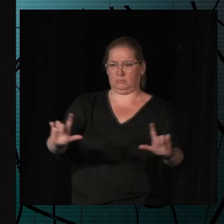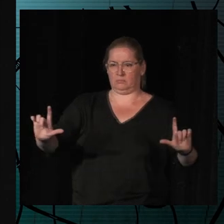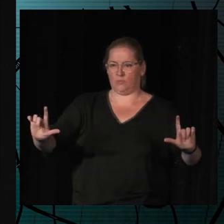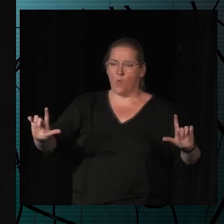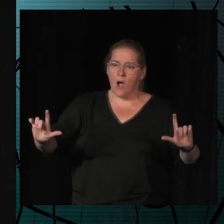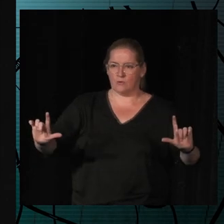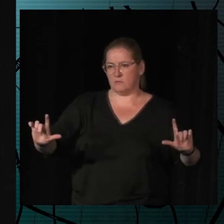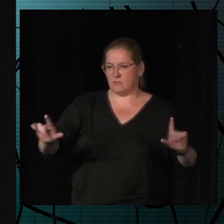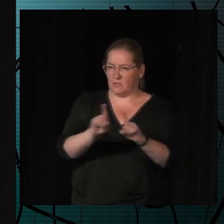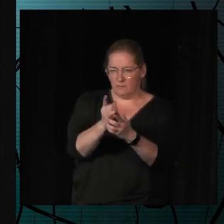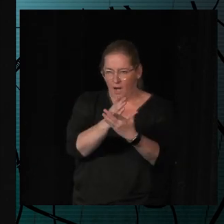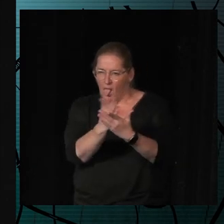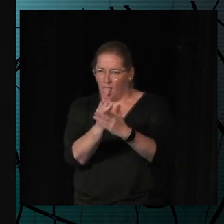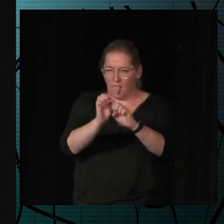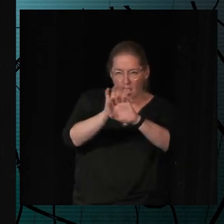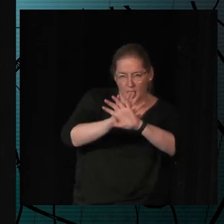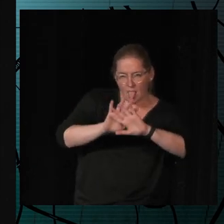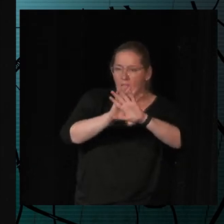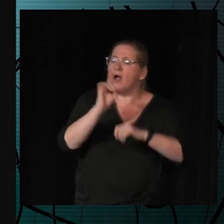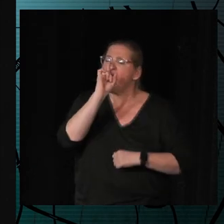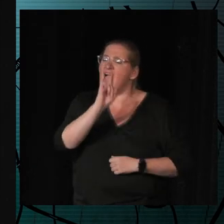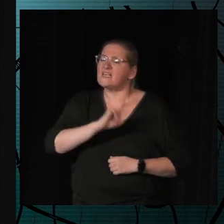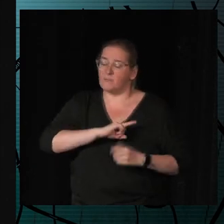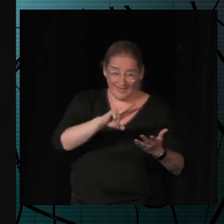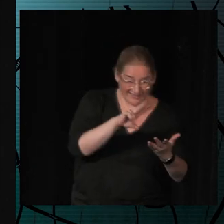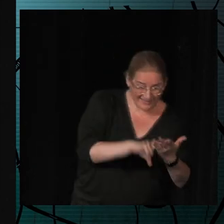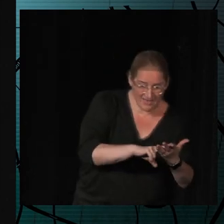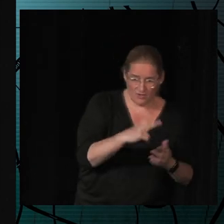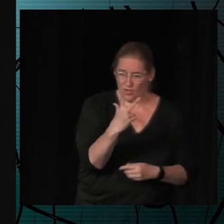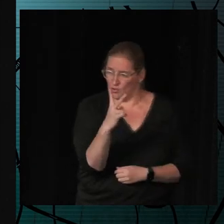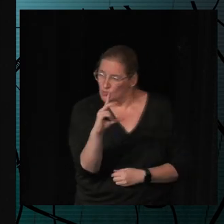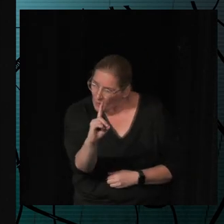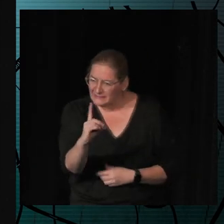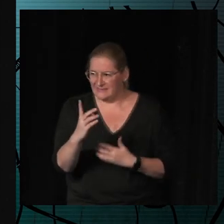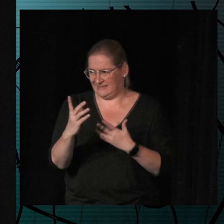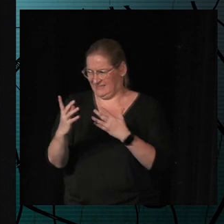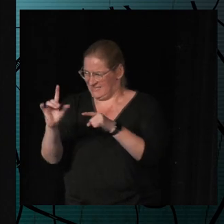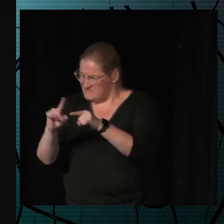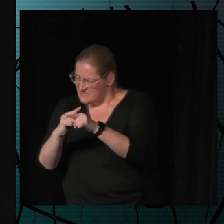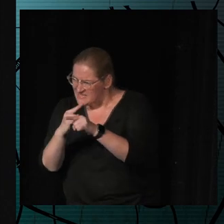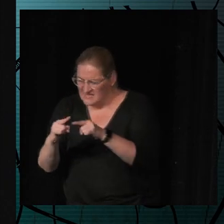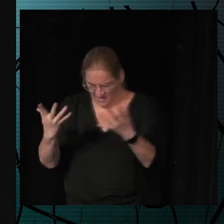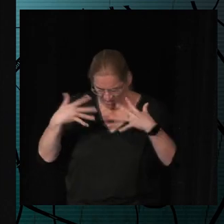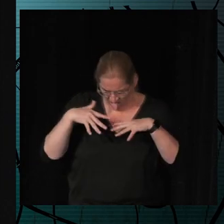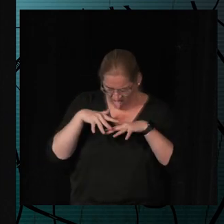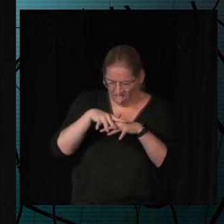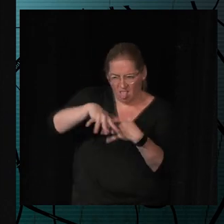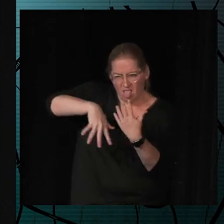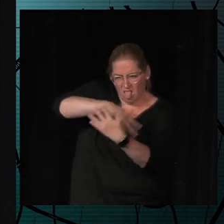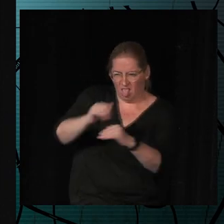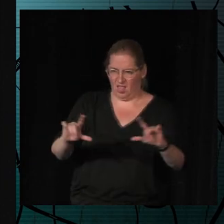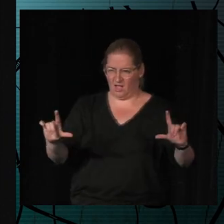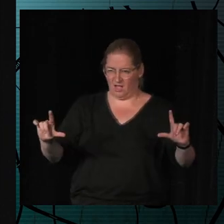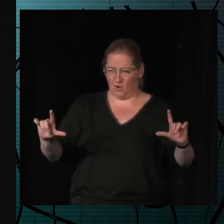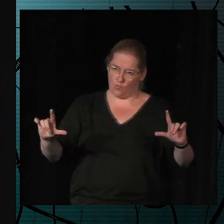d'ambiguité entretenue he avec des des séquences comme ça qui mélange le réel la 3D avec une bizarrerie je trouve qui est complètement entretenue je